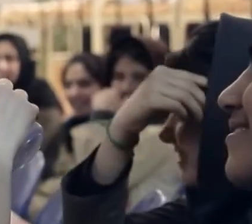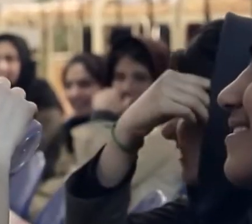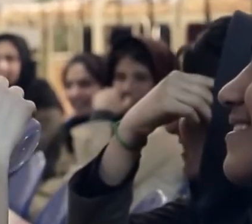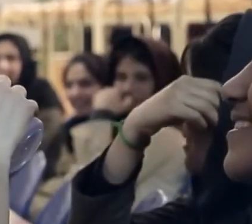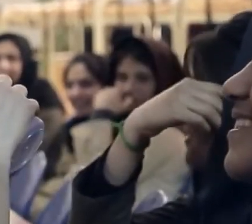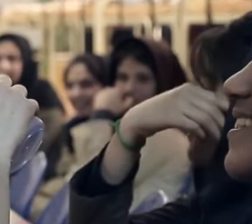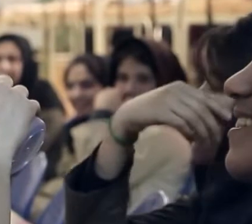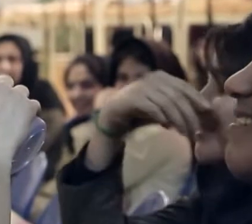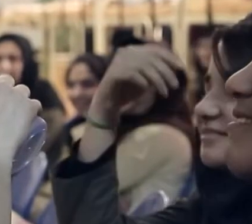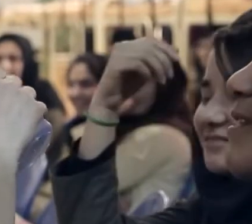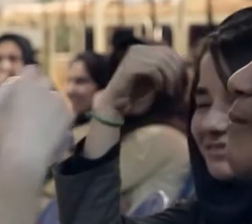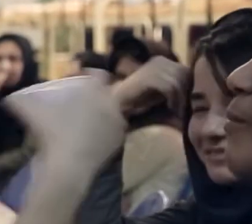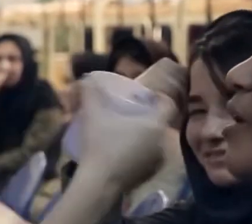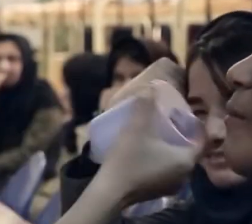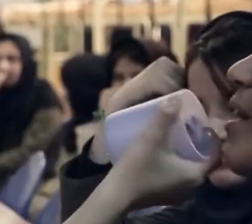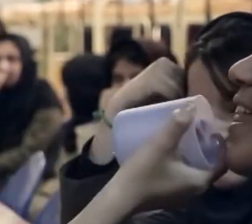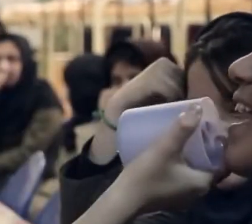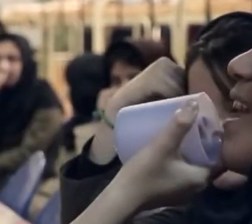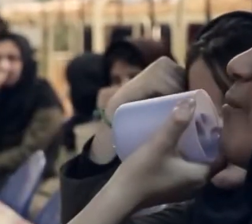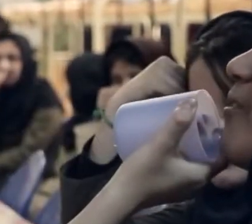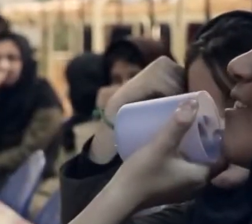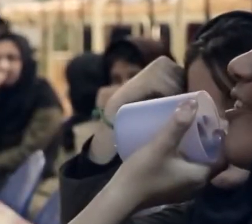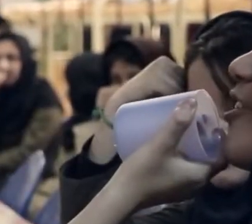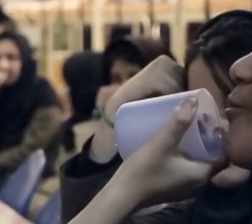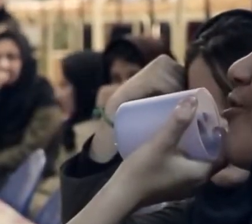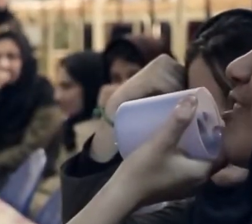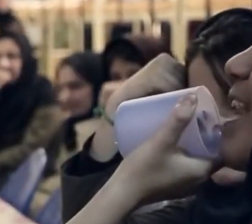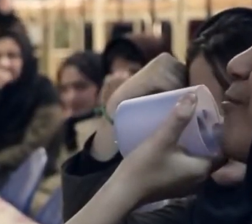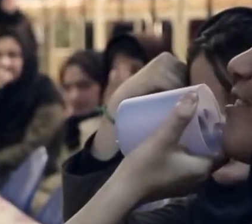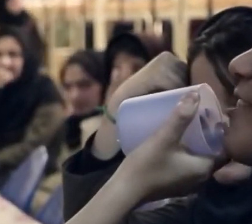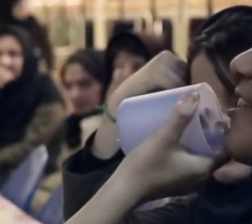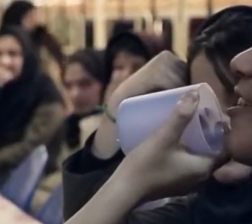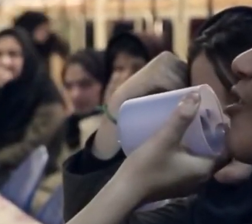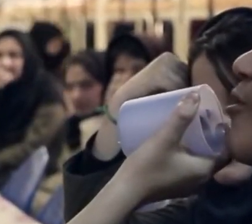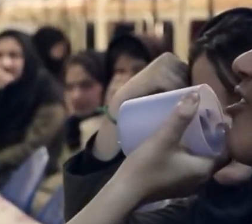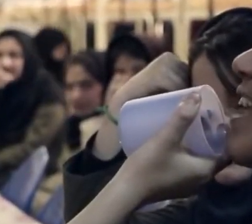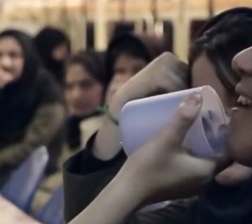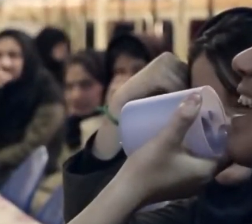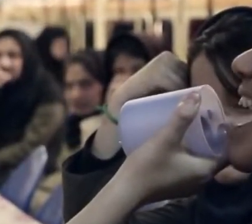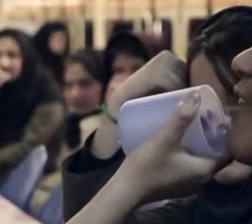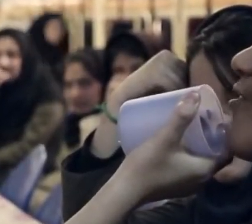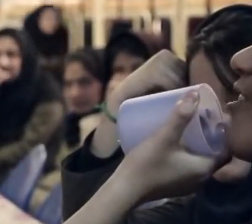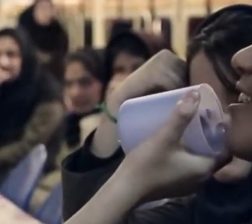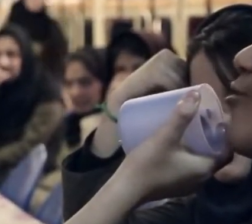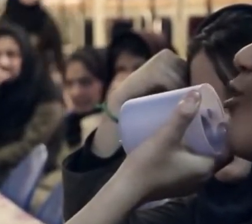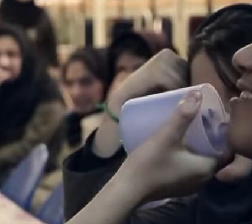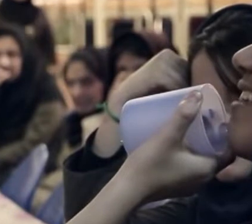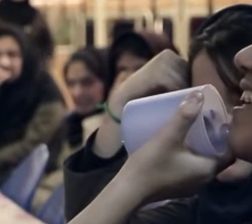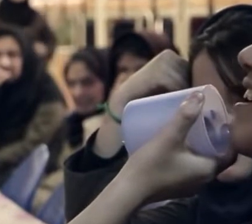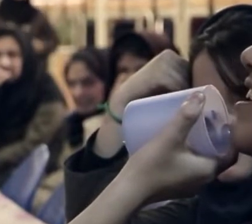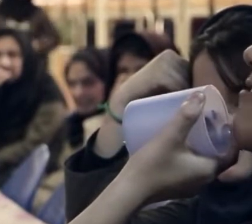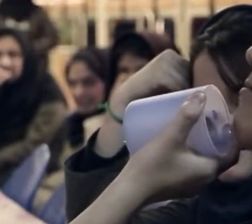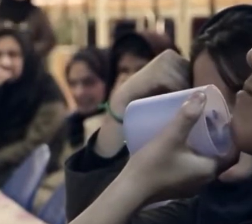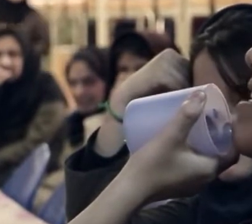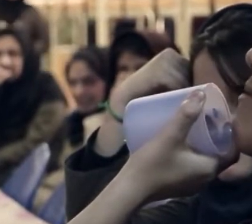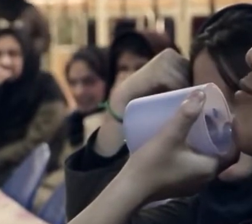مامانت چرا نمیاد ملاقاتت معصومه؟ مادرم داش بزرگم دوست داره. داش بزرگم خلافکار